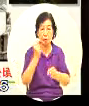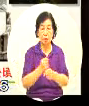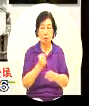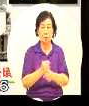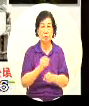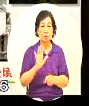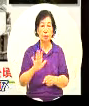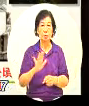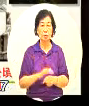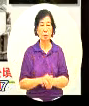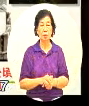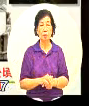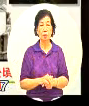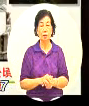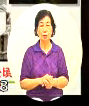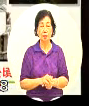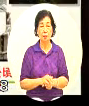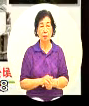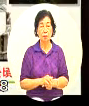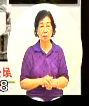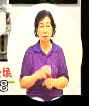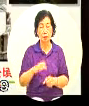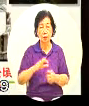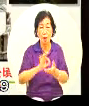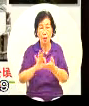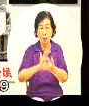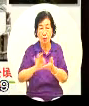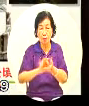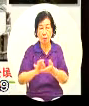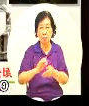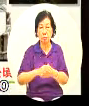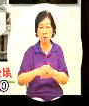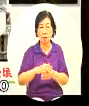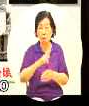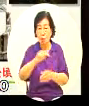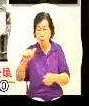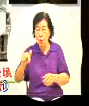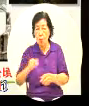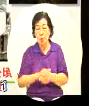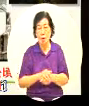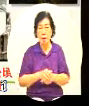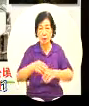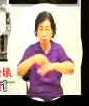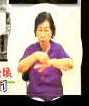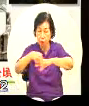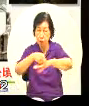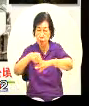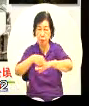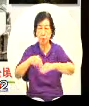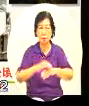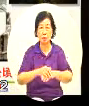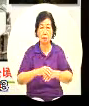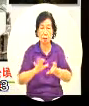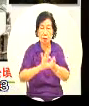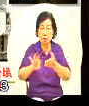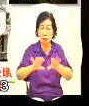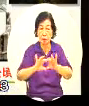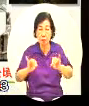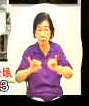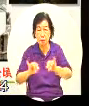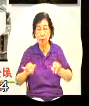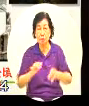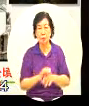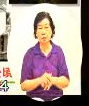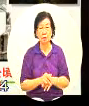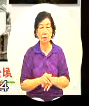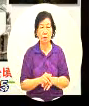利用材料的这个制作。啊，阁有来咱的策略型的产业用地，啊，咱的管理中心，